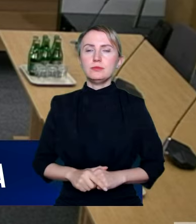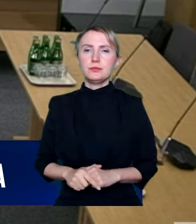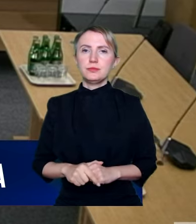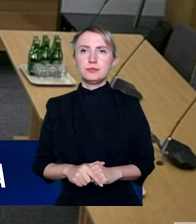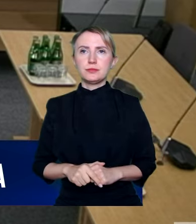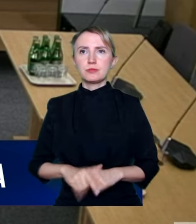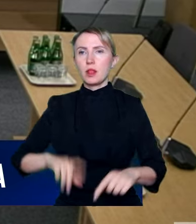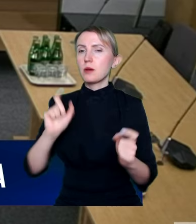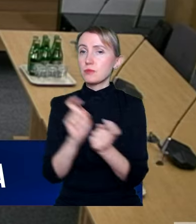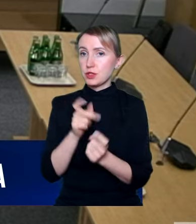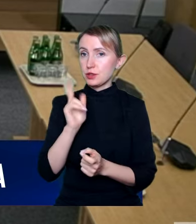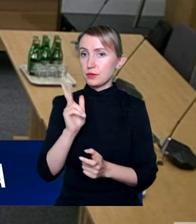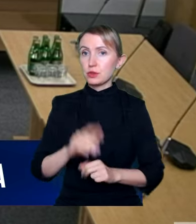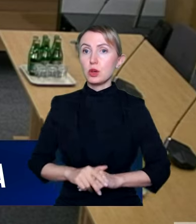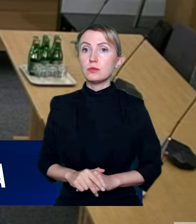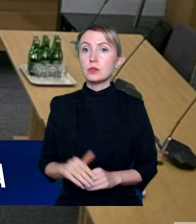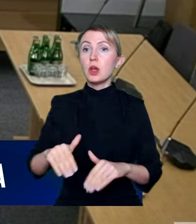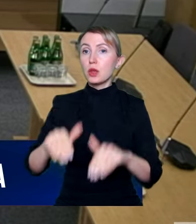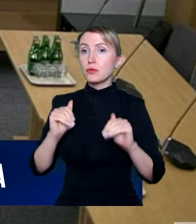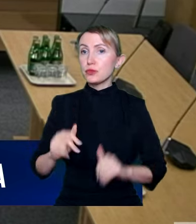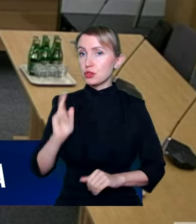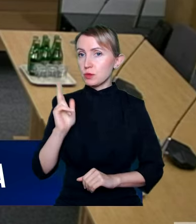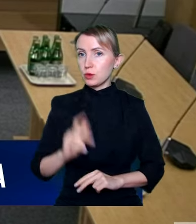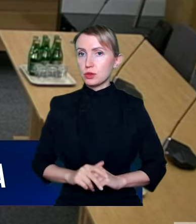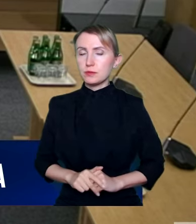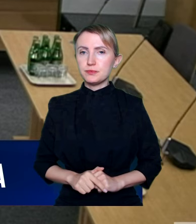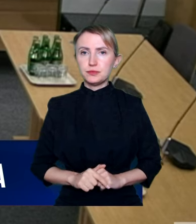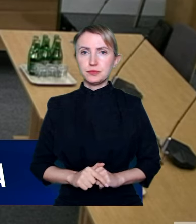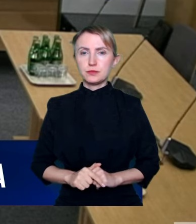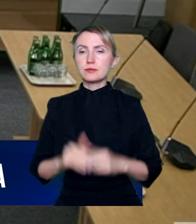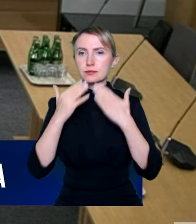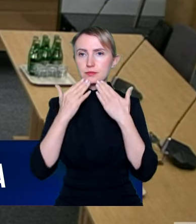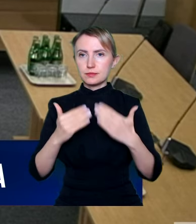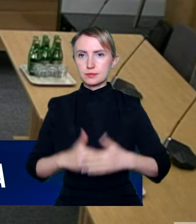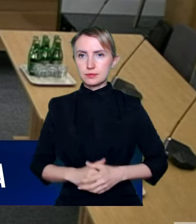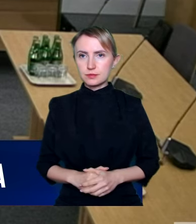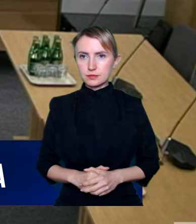Kto jest przeciw? Kto się wstrzymał? Dziękuję.